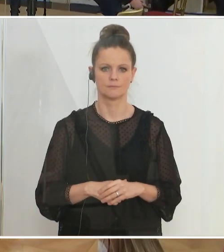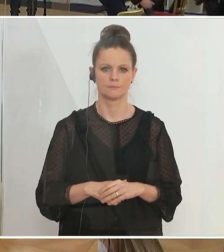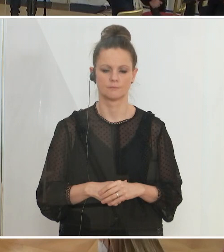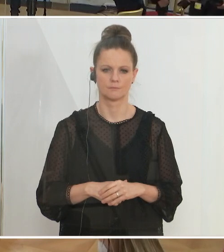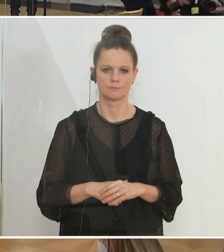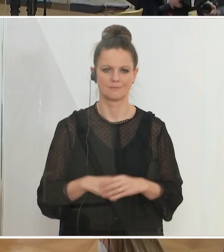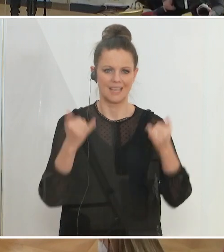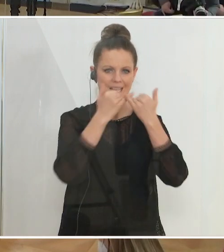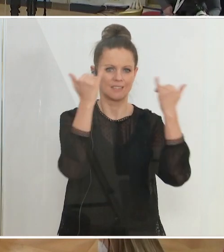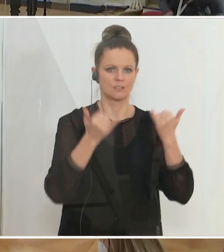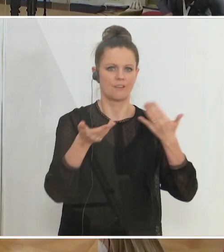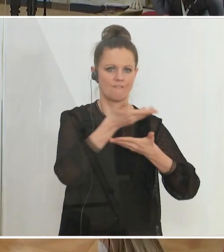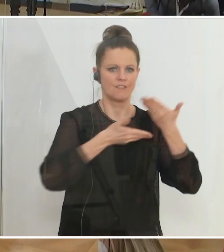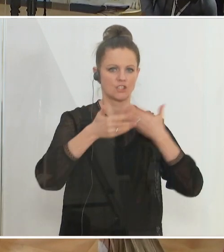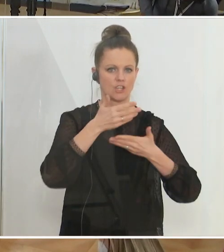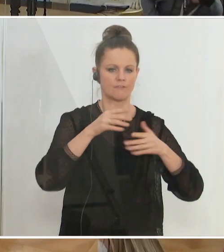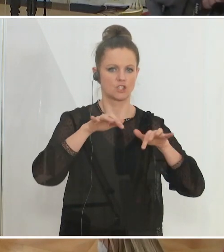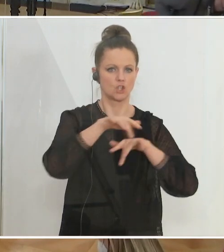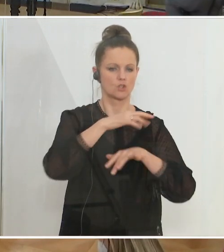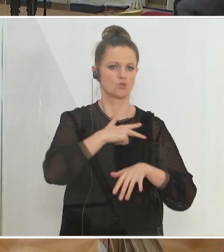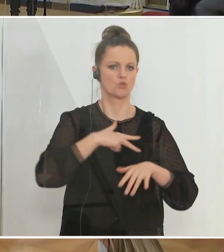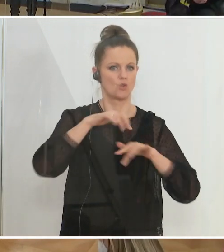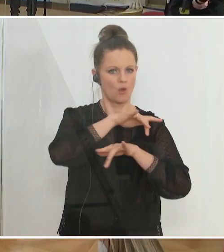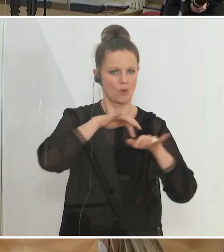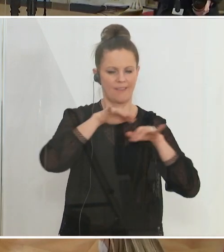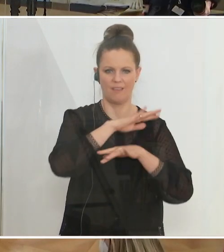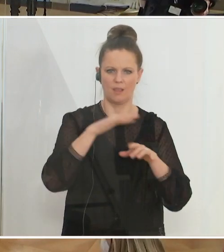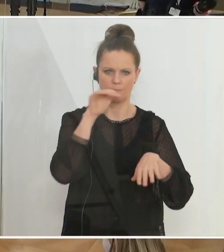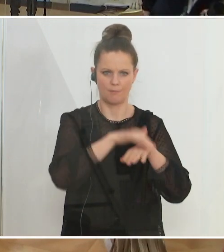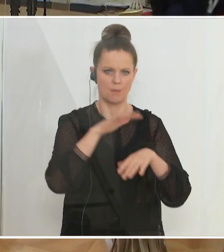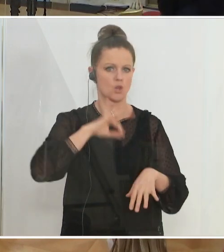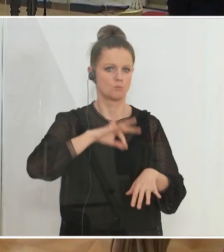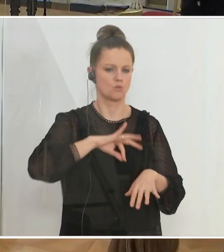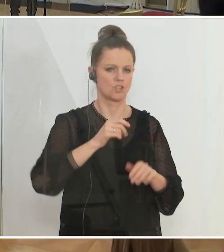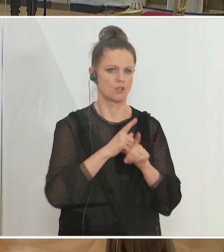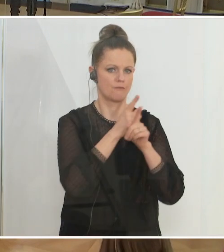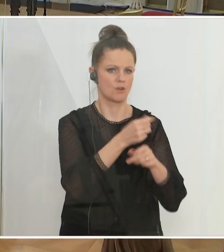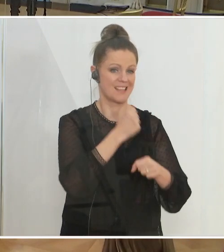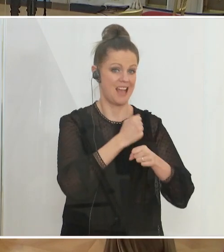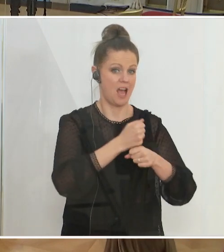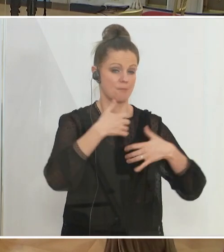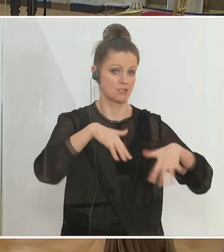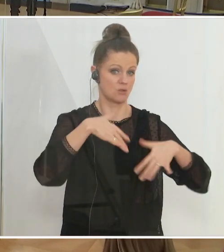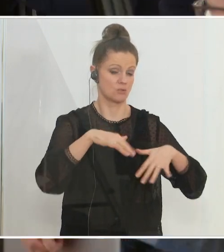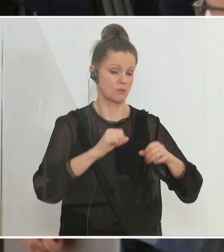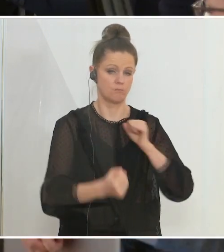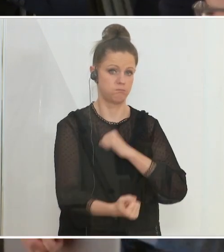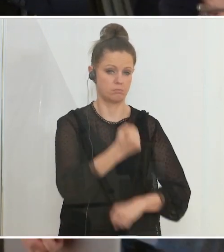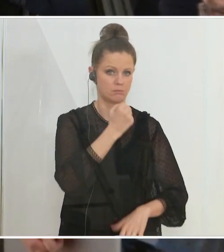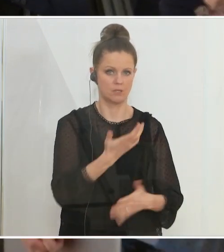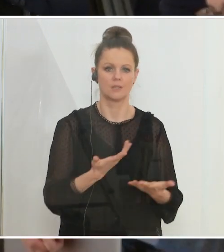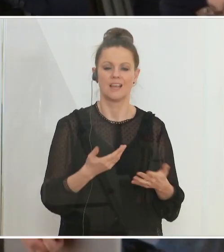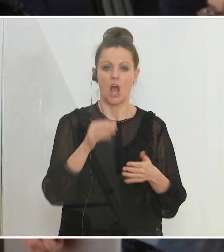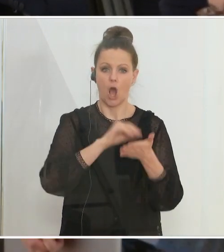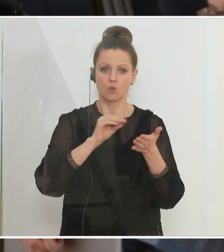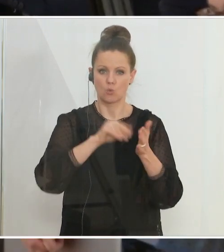Das Institut für Wirtschaftssoziologie hat ja auch festgestellt, dass die psychischen Folgen dieser Arbeitslosigkeit ganz besonders stark sind. Die Autoren